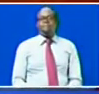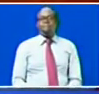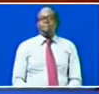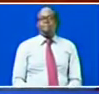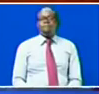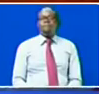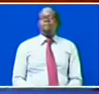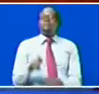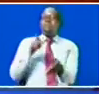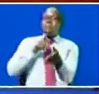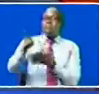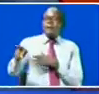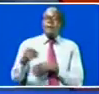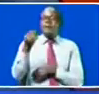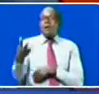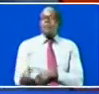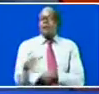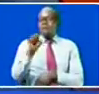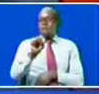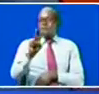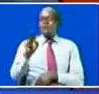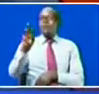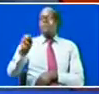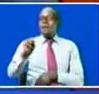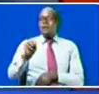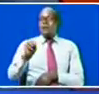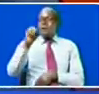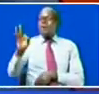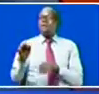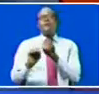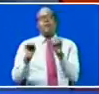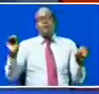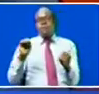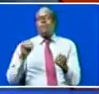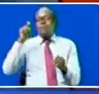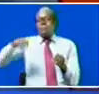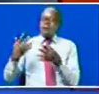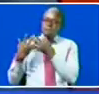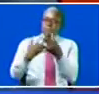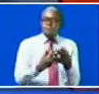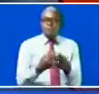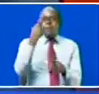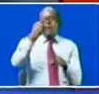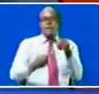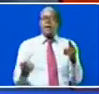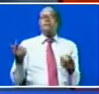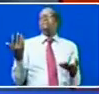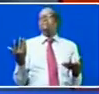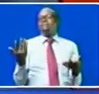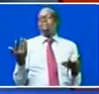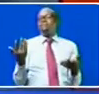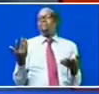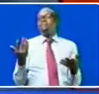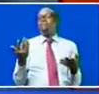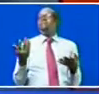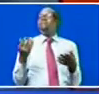Pay a mandatory fine of Kenya shillings 52 million in default to serve another one year imprisonment. Accused